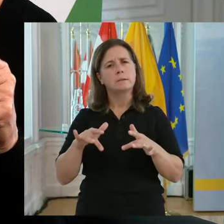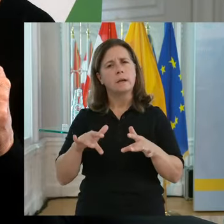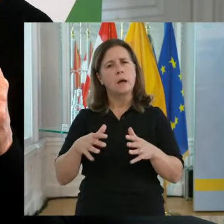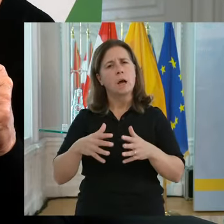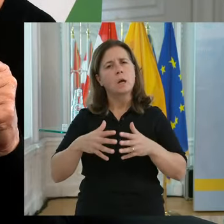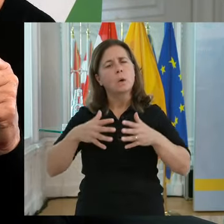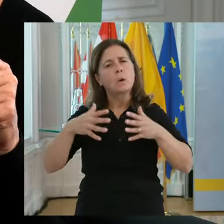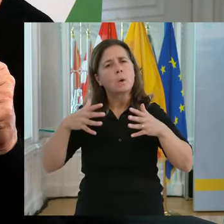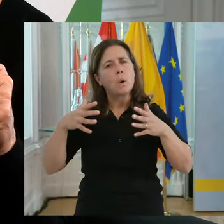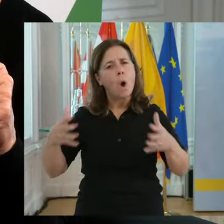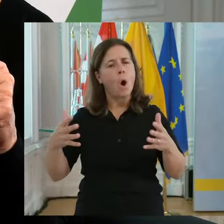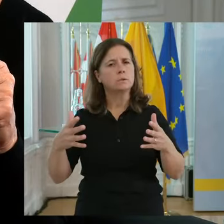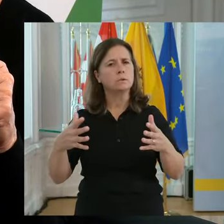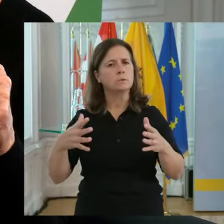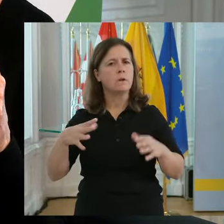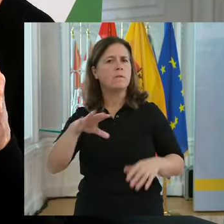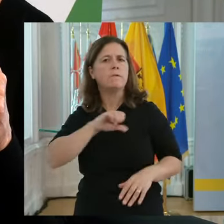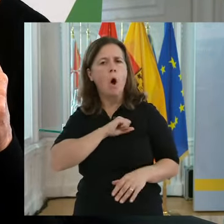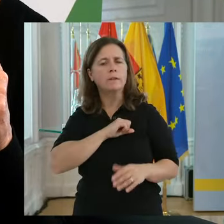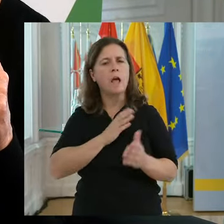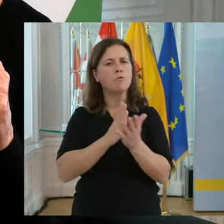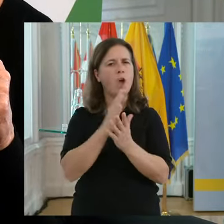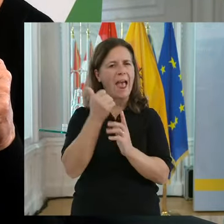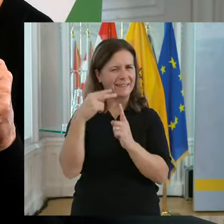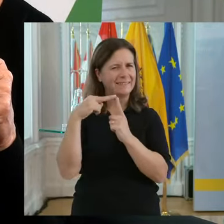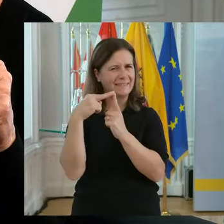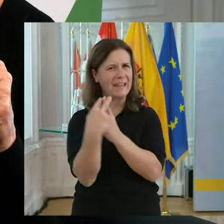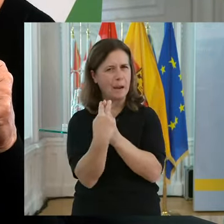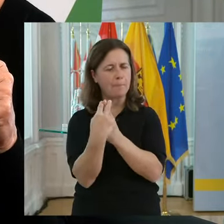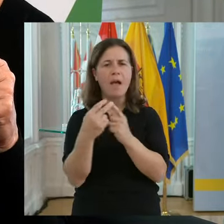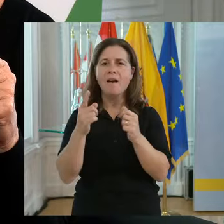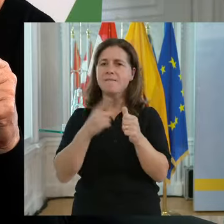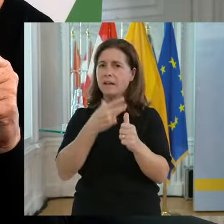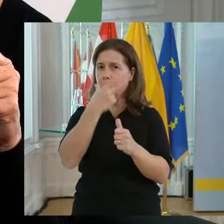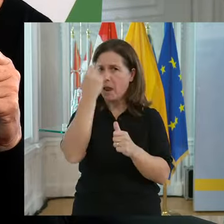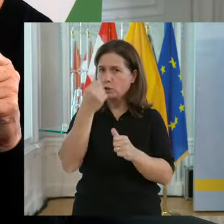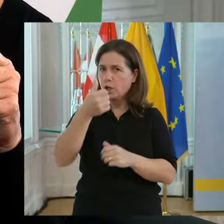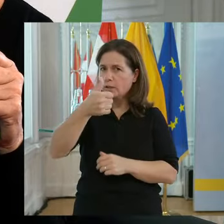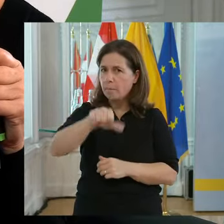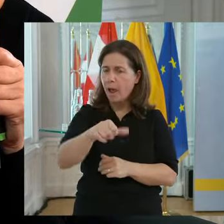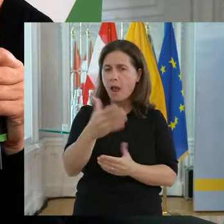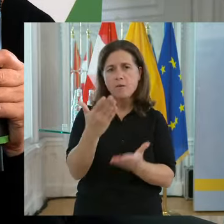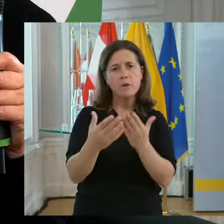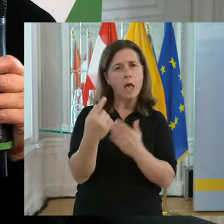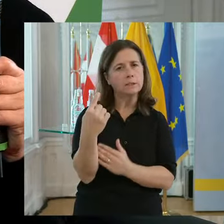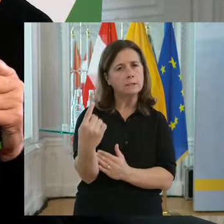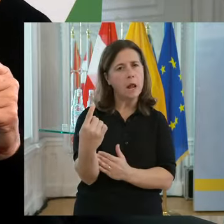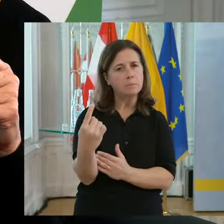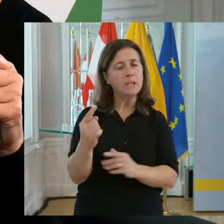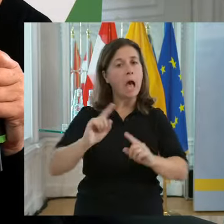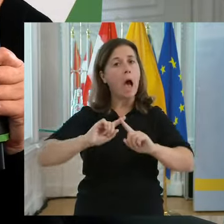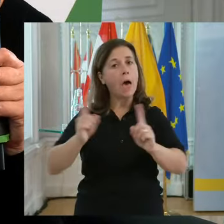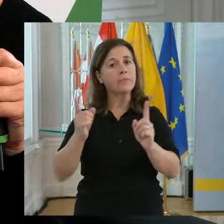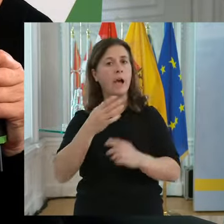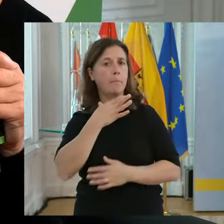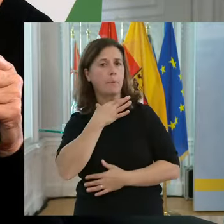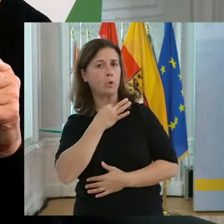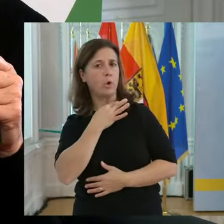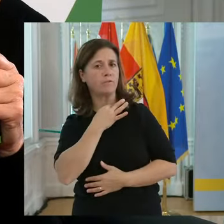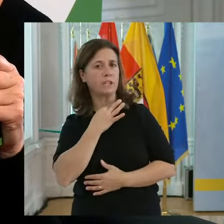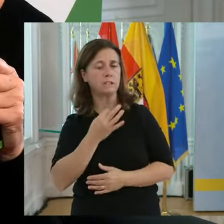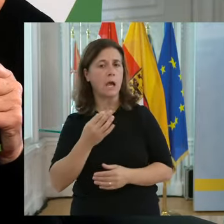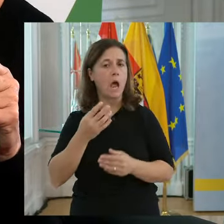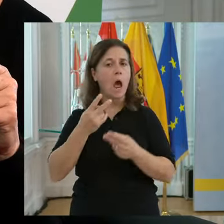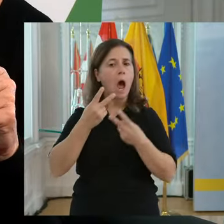eine große Bereicherung für ein Team, wenn eben Menschen dabei sind, die vielleicht andere Bedürfnisse haben, wo wir